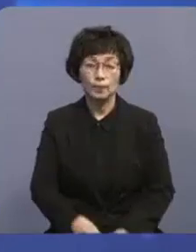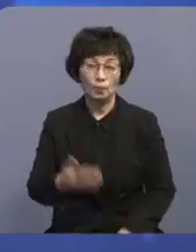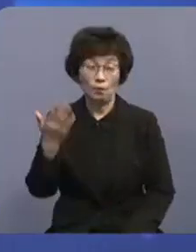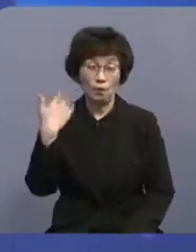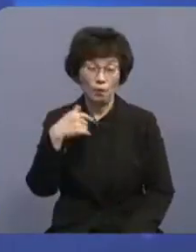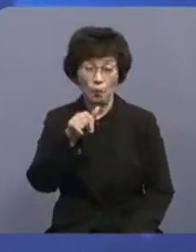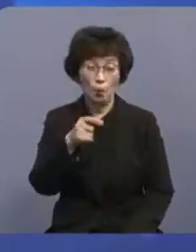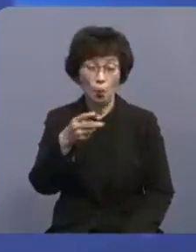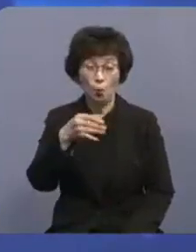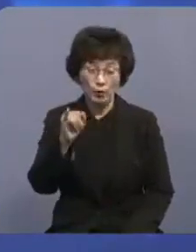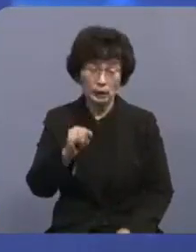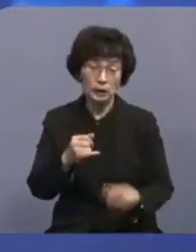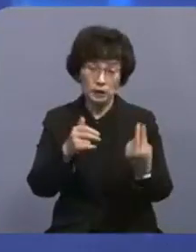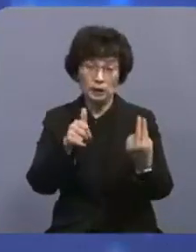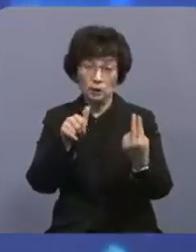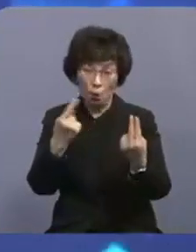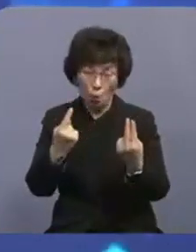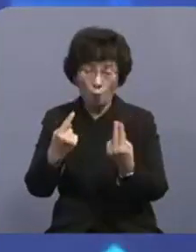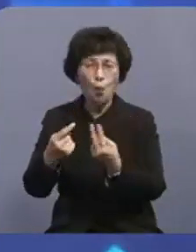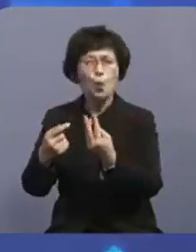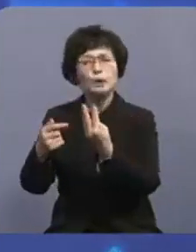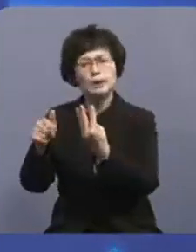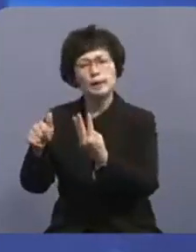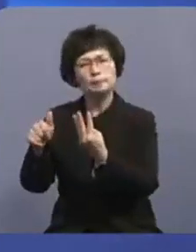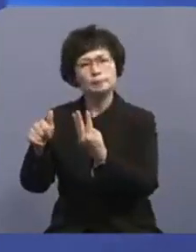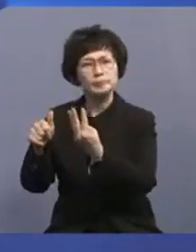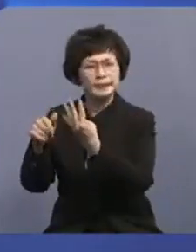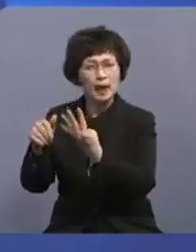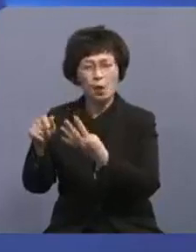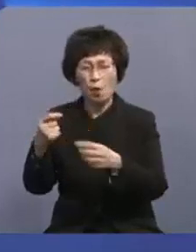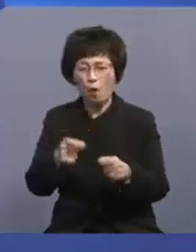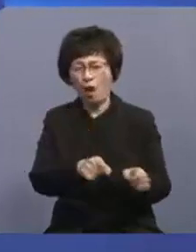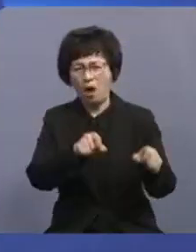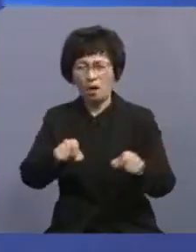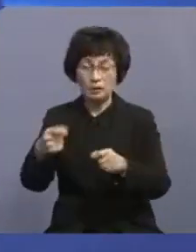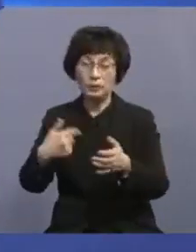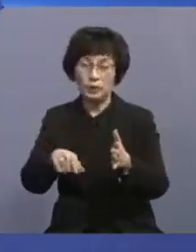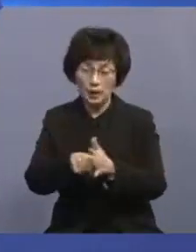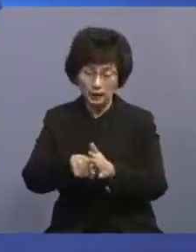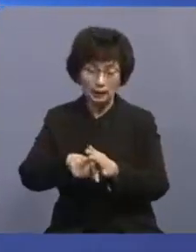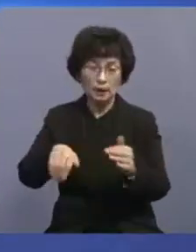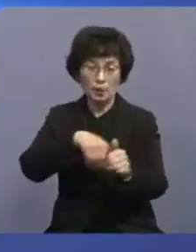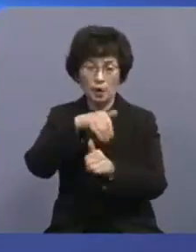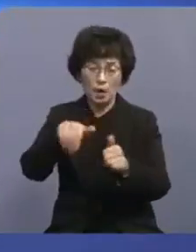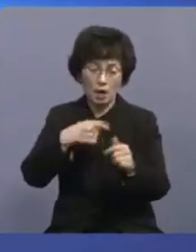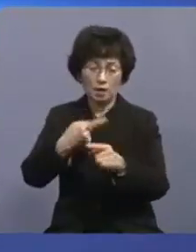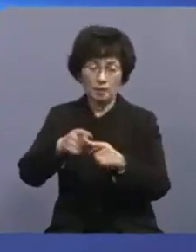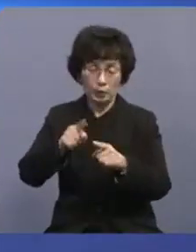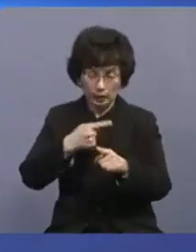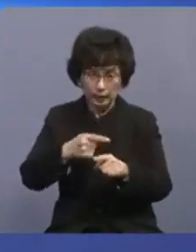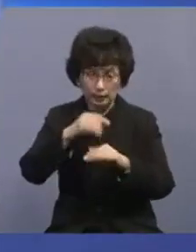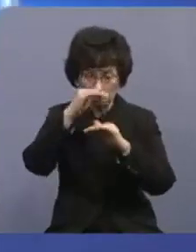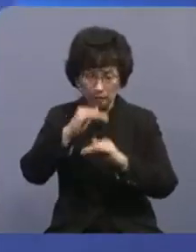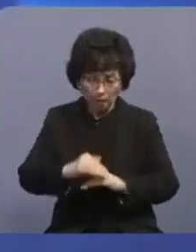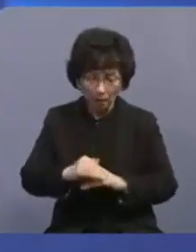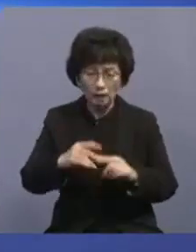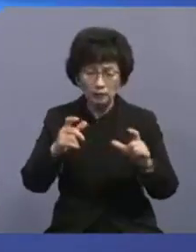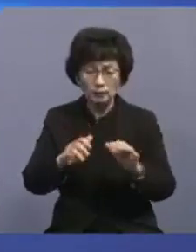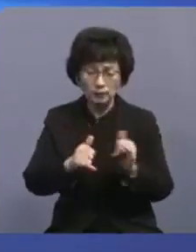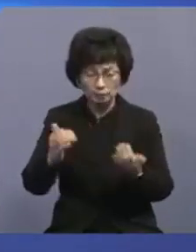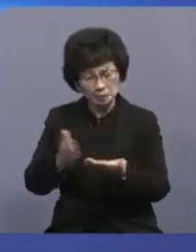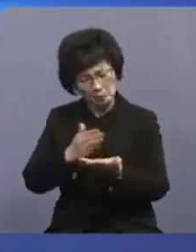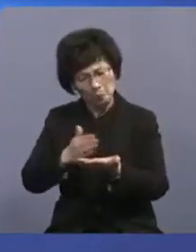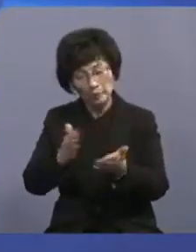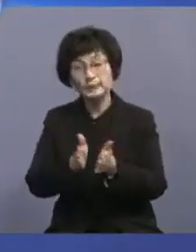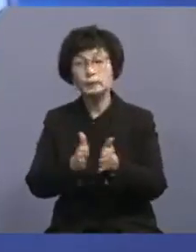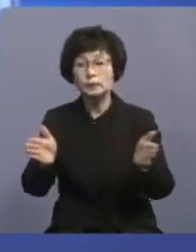지난해 거리 2호기에 이어 고리원전 3사 호기에 수명을 연장하기 위한 방사선 환경 영향평가서 주민공남이 오늘